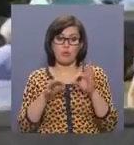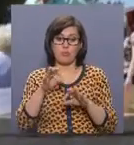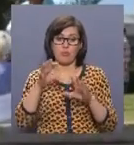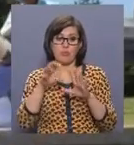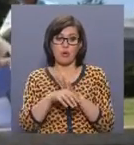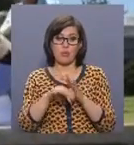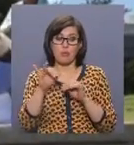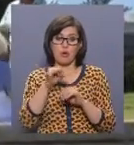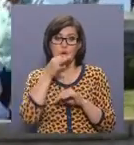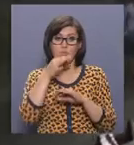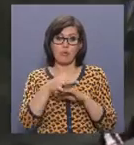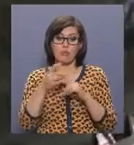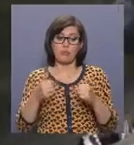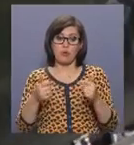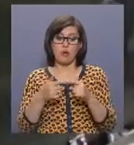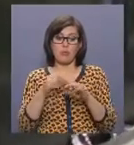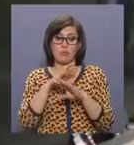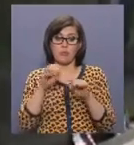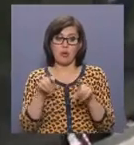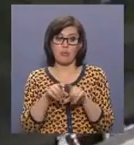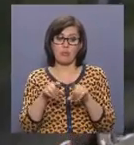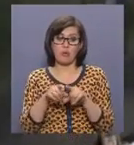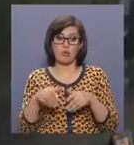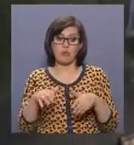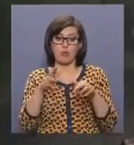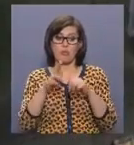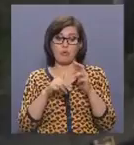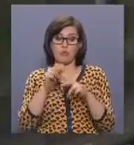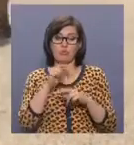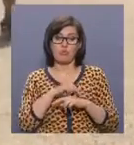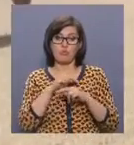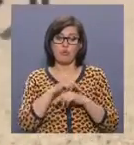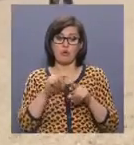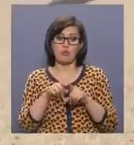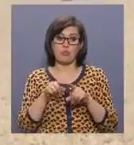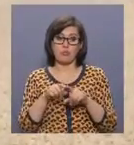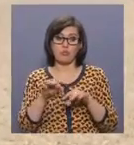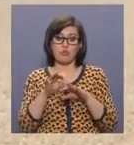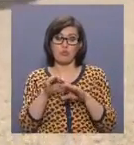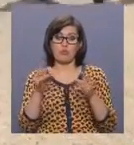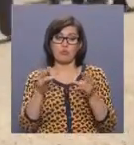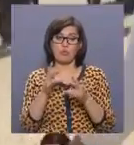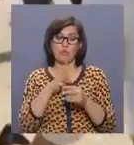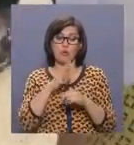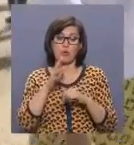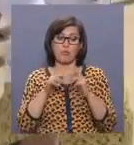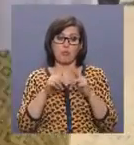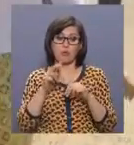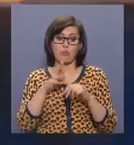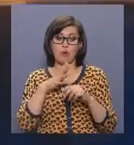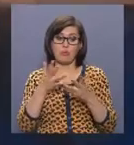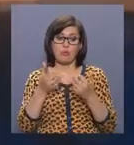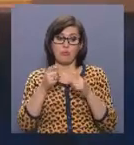енгізіп, жауапты органдар барлық жол құрылысы жұмыстарын, всех застройщиков по приему